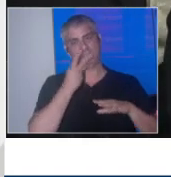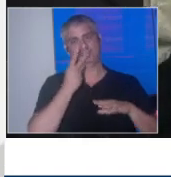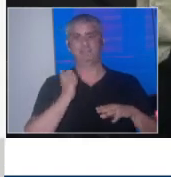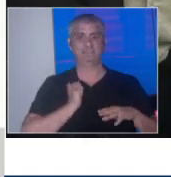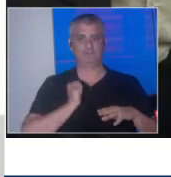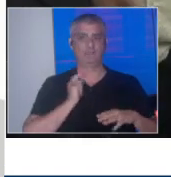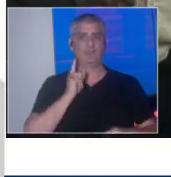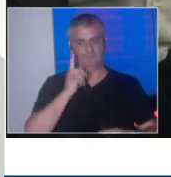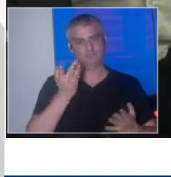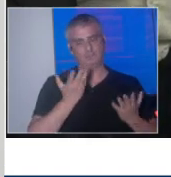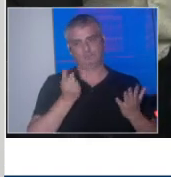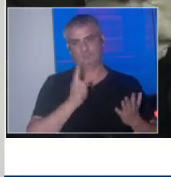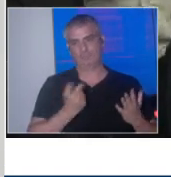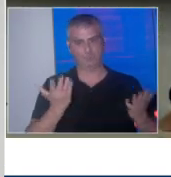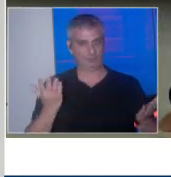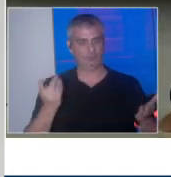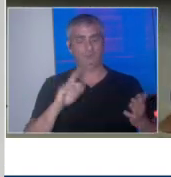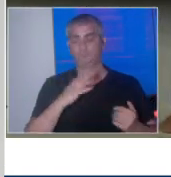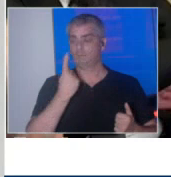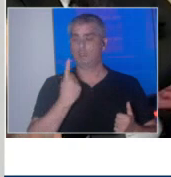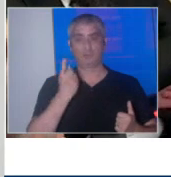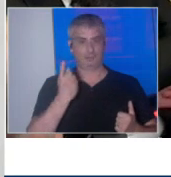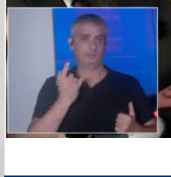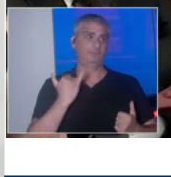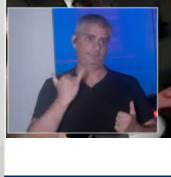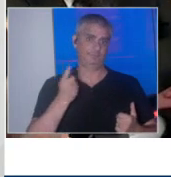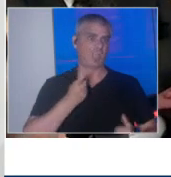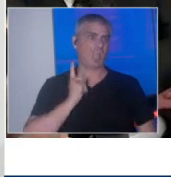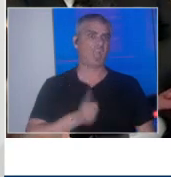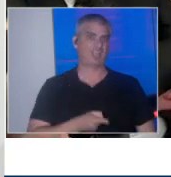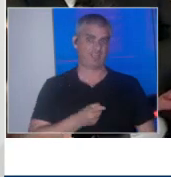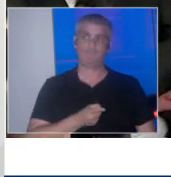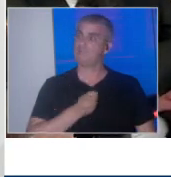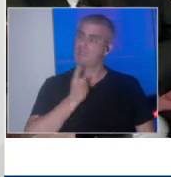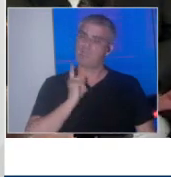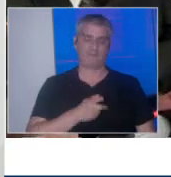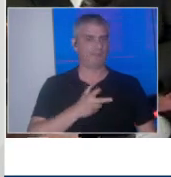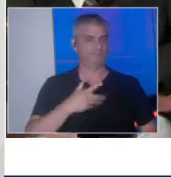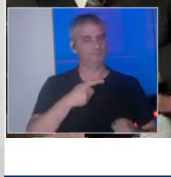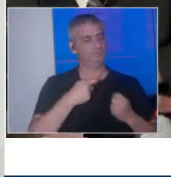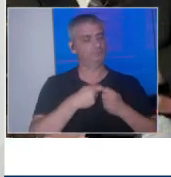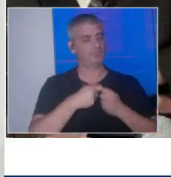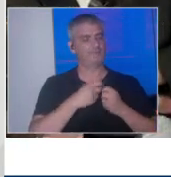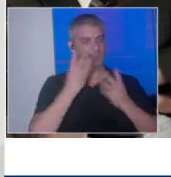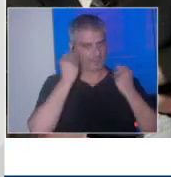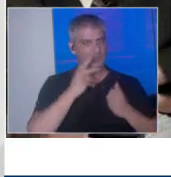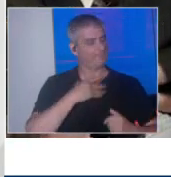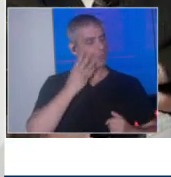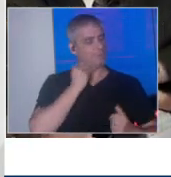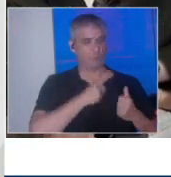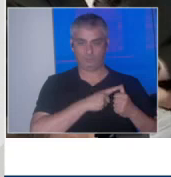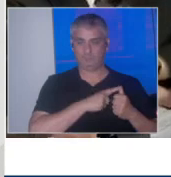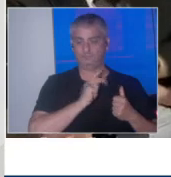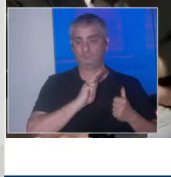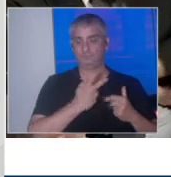הצבאית, אבל זה מתבקש. מצד אחד הם חייבים לרצות את השותפים החרדים שלהם בקואליציה. מצד